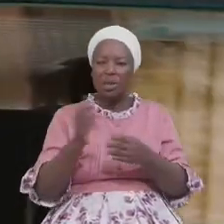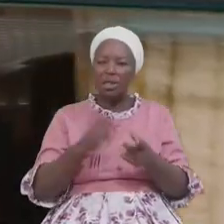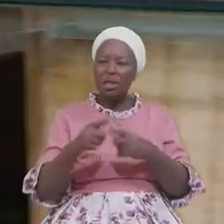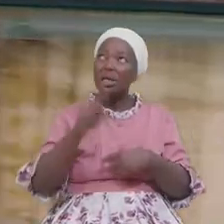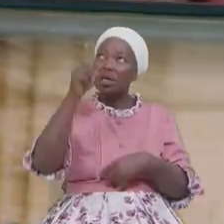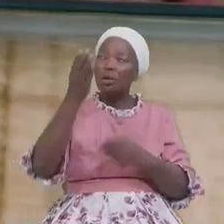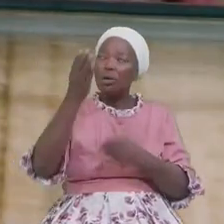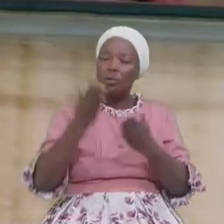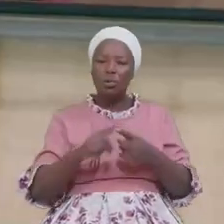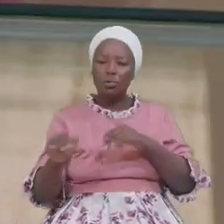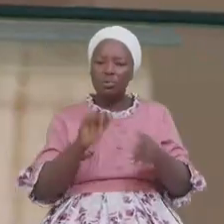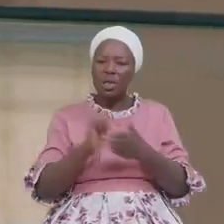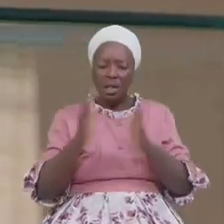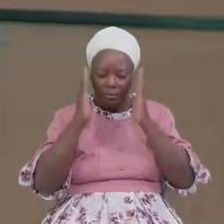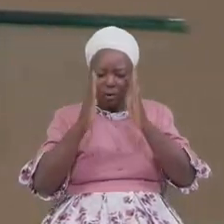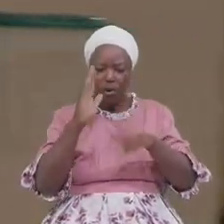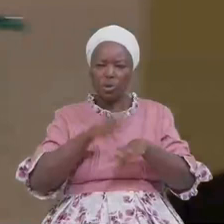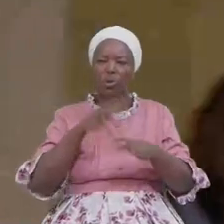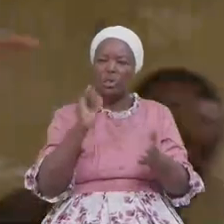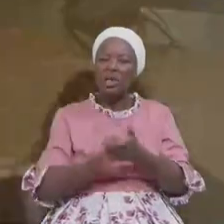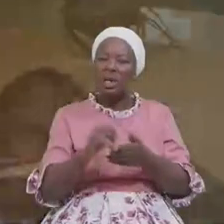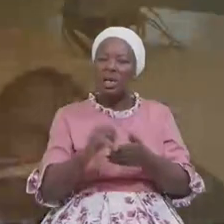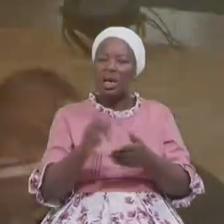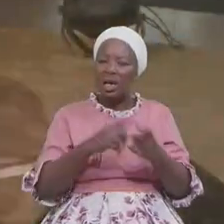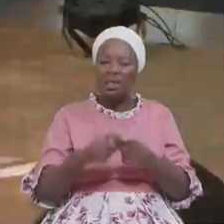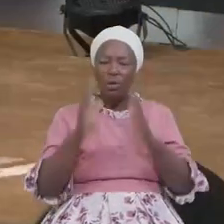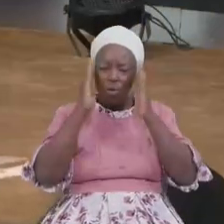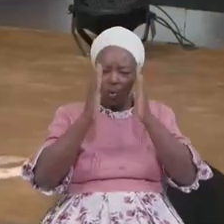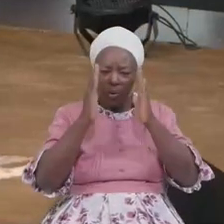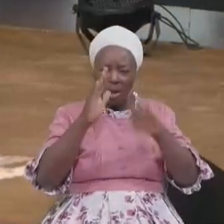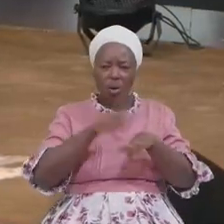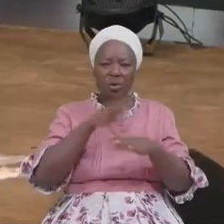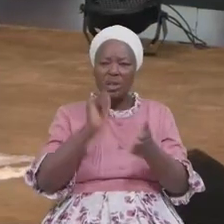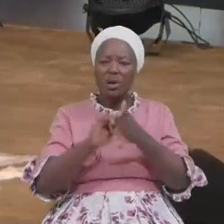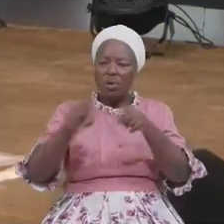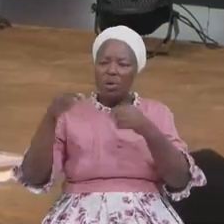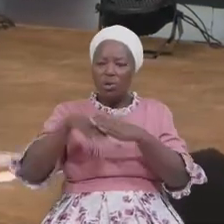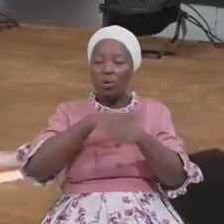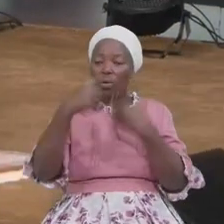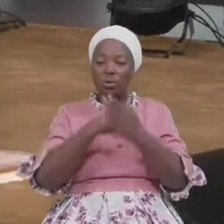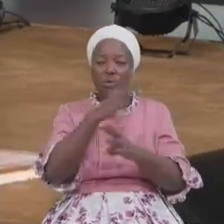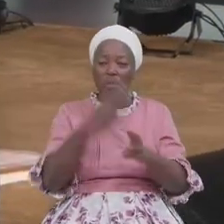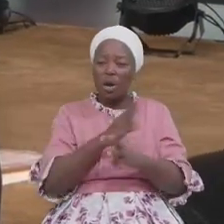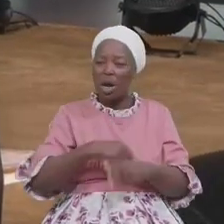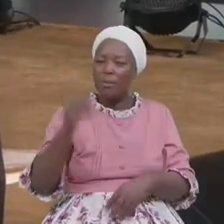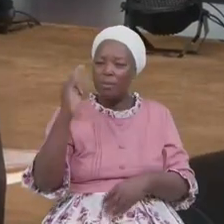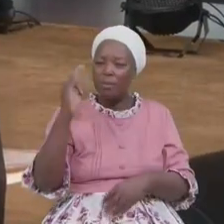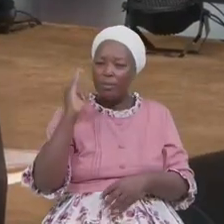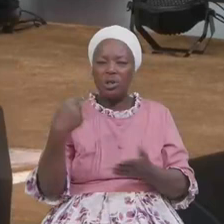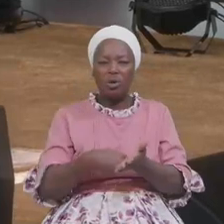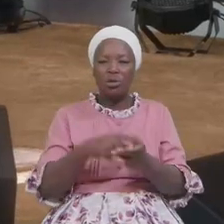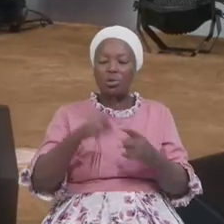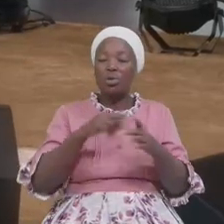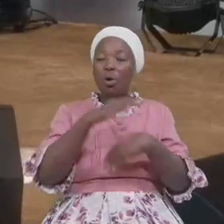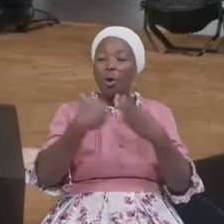Il veut que nous le fassions, que nous soyons consacrés à cela. Allez partout le monde et prêchez la bonne nouvelle à toute la